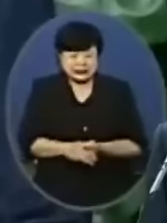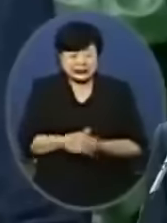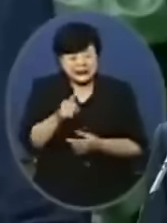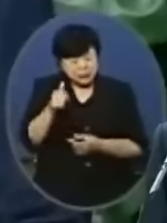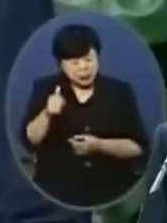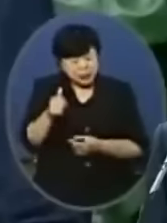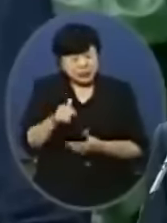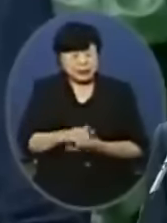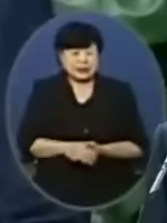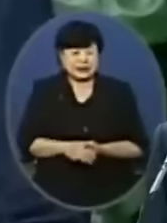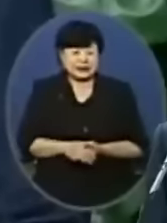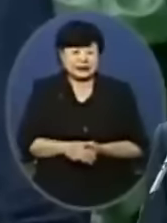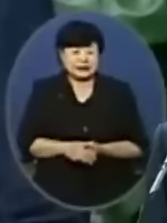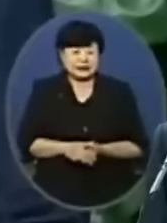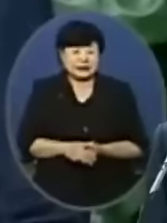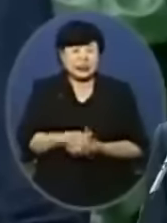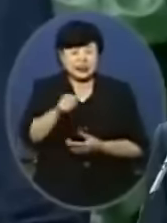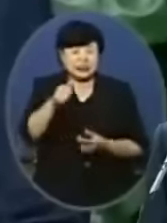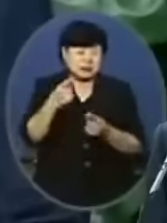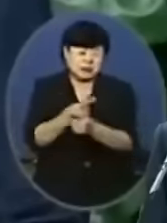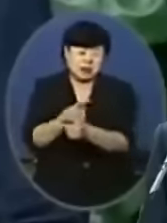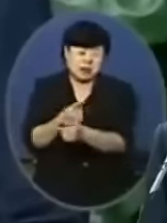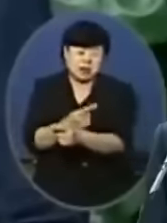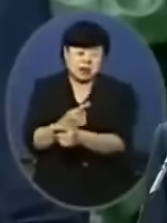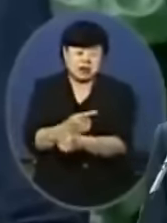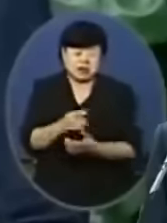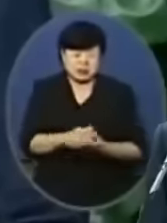남편이 다섯 명 아니냐.